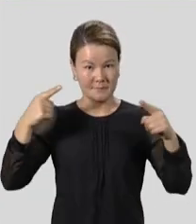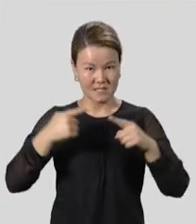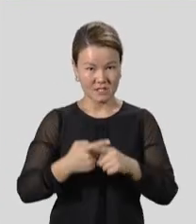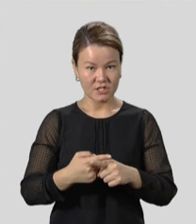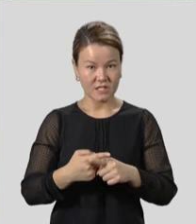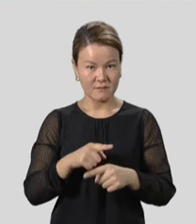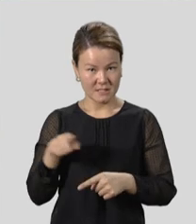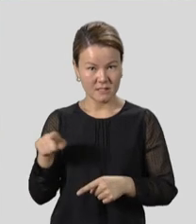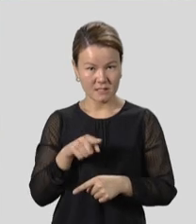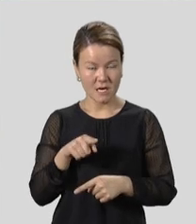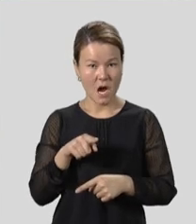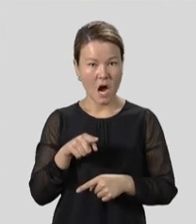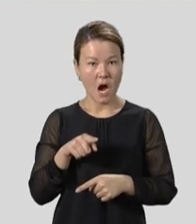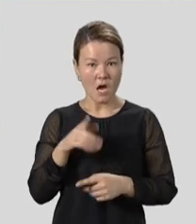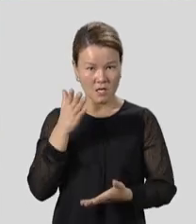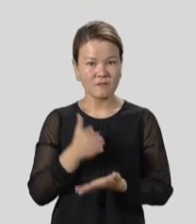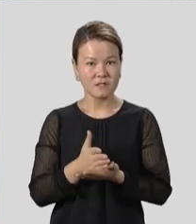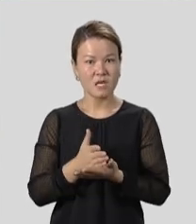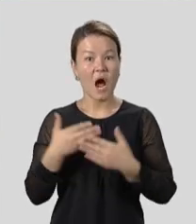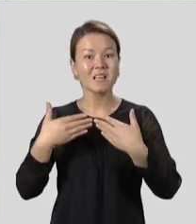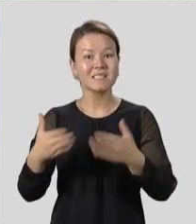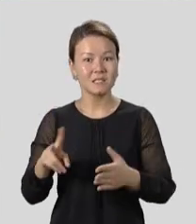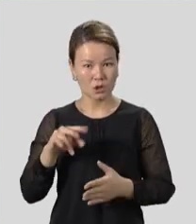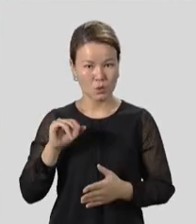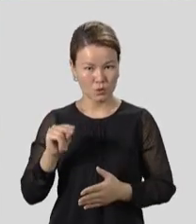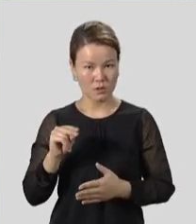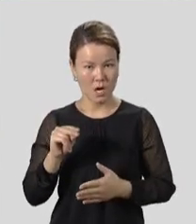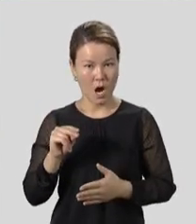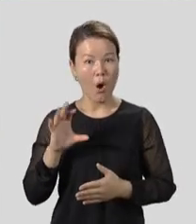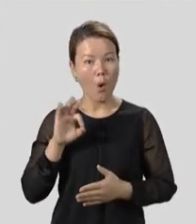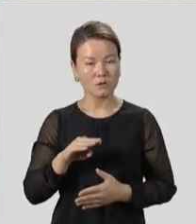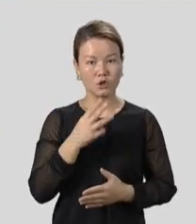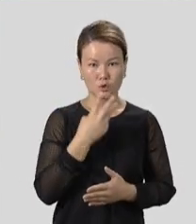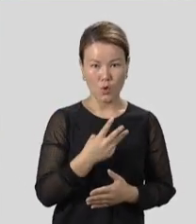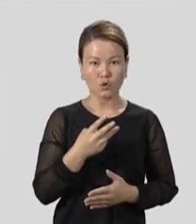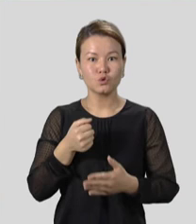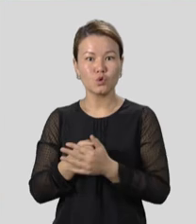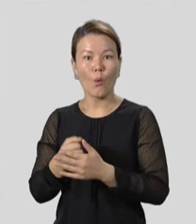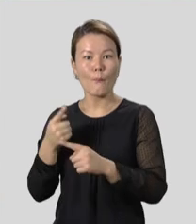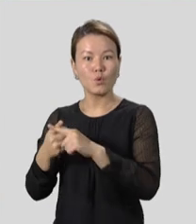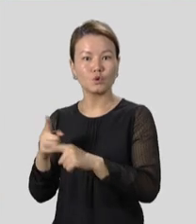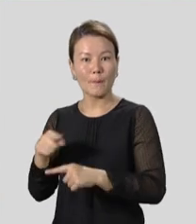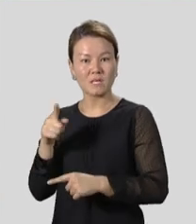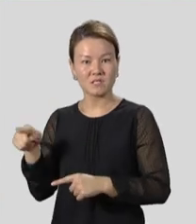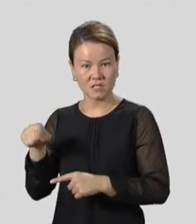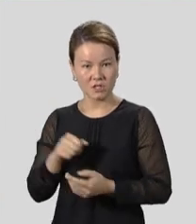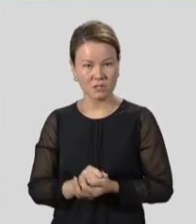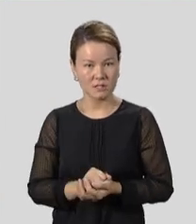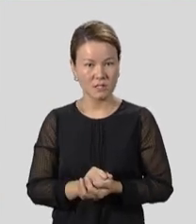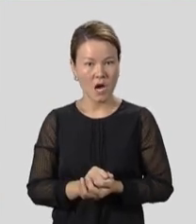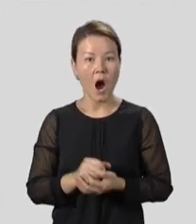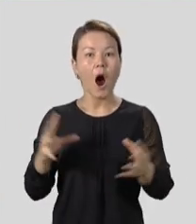Пересечением их является тоже открытый луч от 3 до плюс бесконечности.